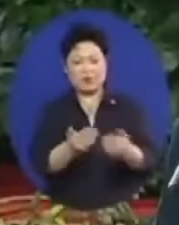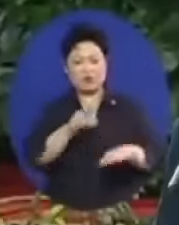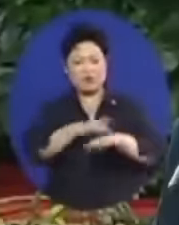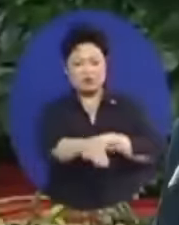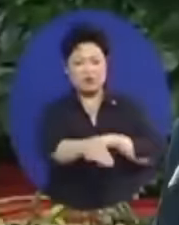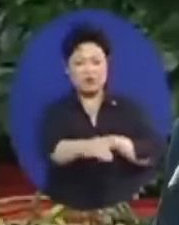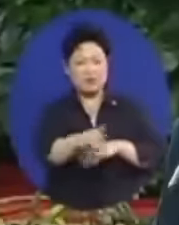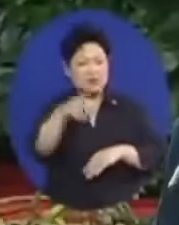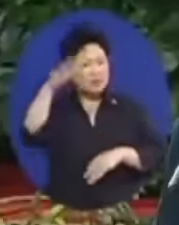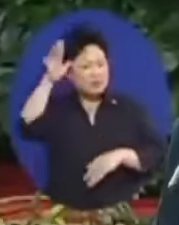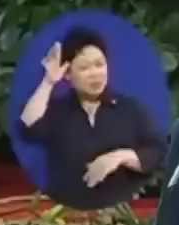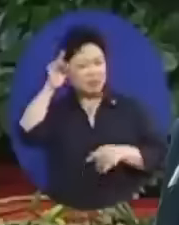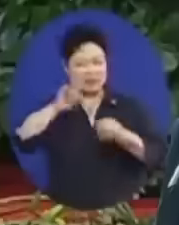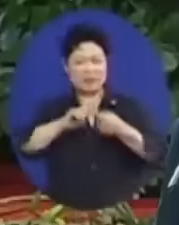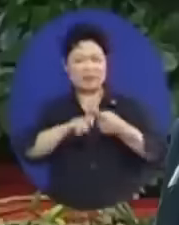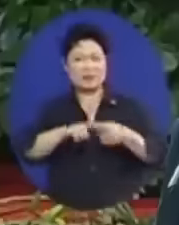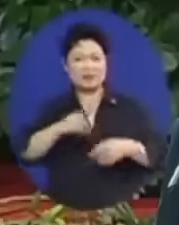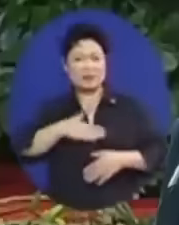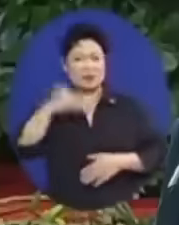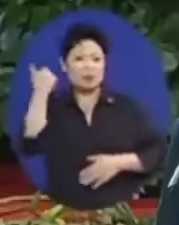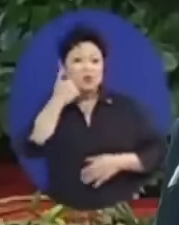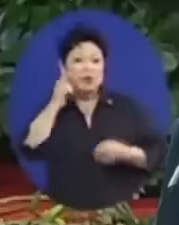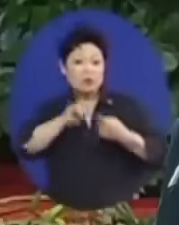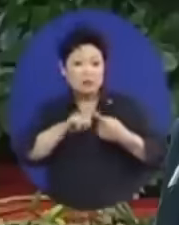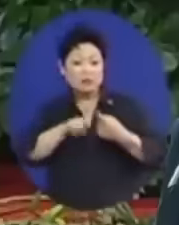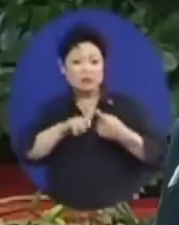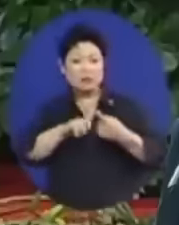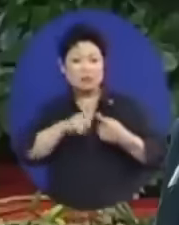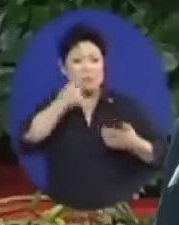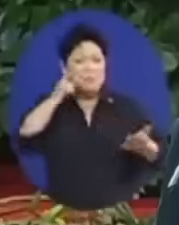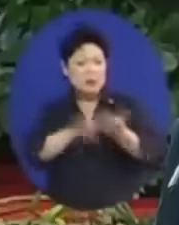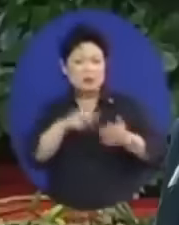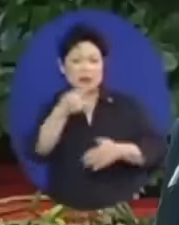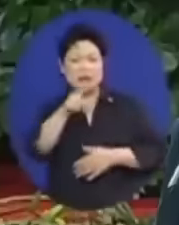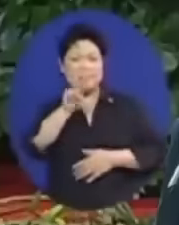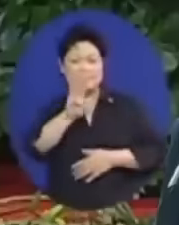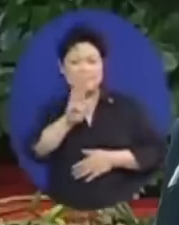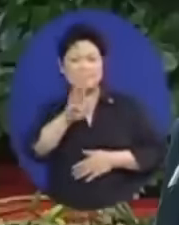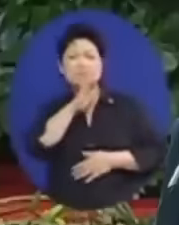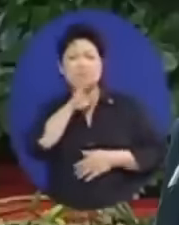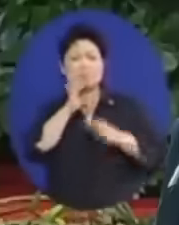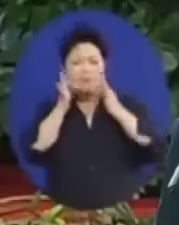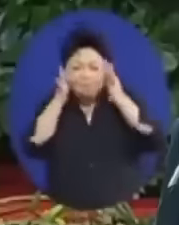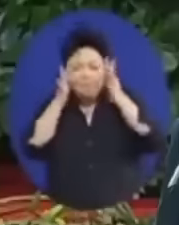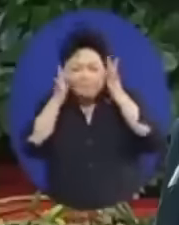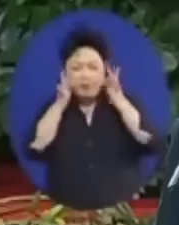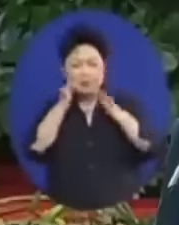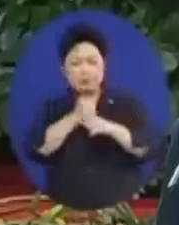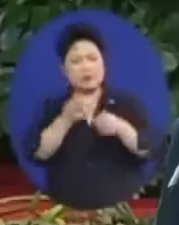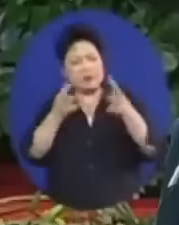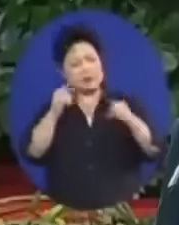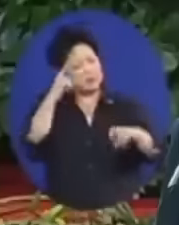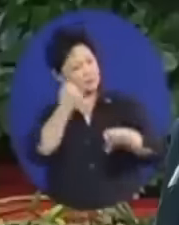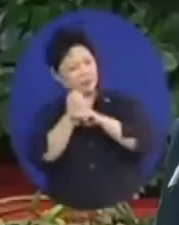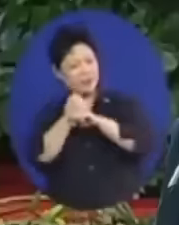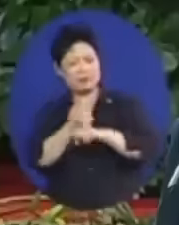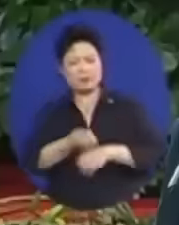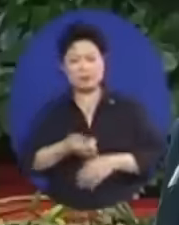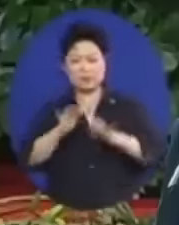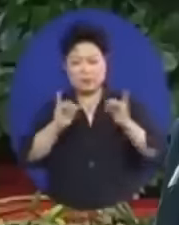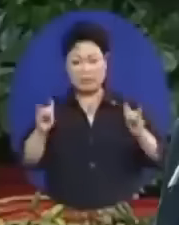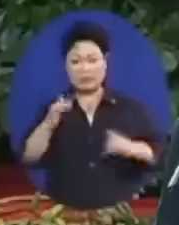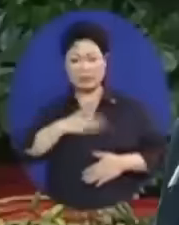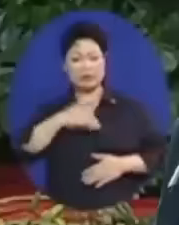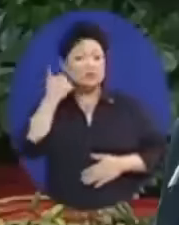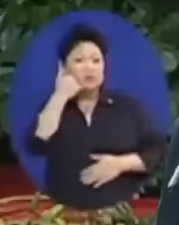내가 누구인가에 대한 답을 찾기 위하여 많은 연구를 했습니다. 그 결과 그들은 인간의 정체성에 대해